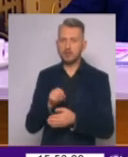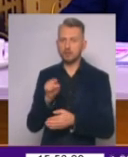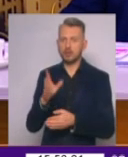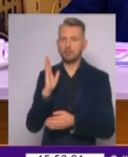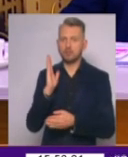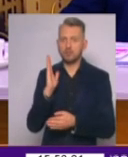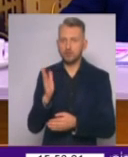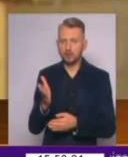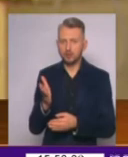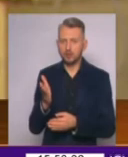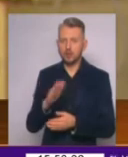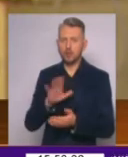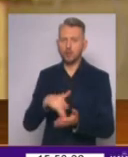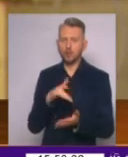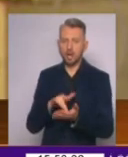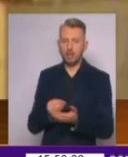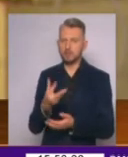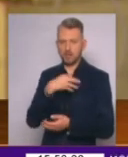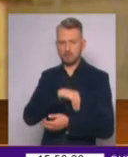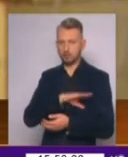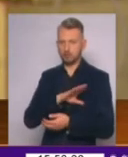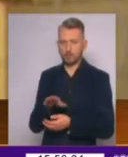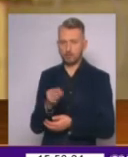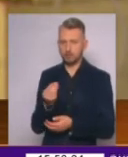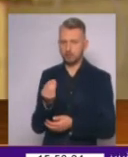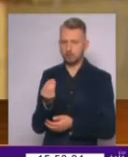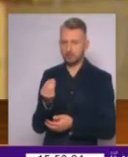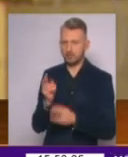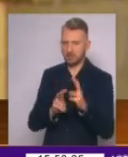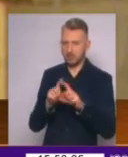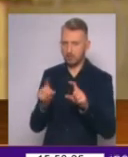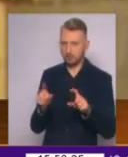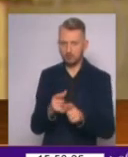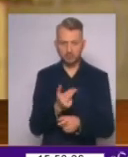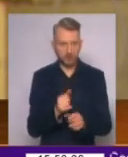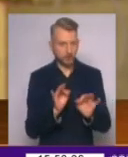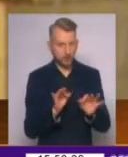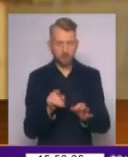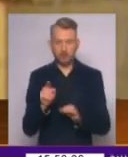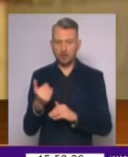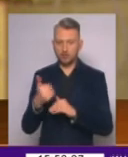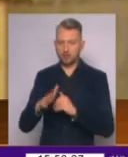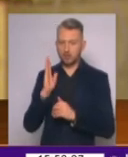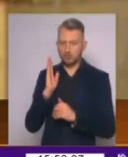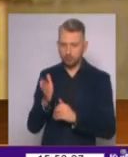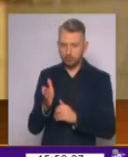буде комунальним неприбутковим, комерційним неприбутковим підприємством, ну, правильно? Звичайно. Тому що вона вже буде